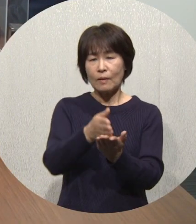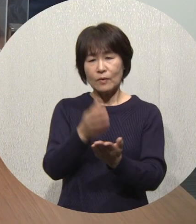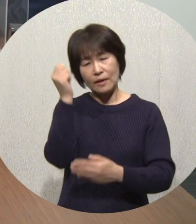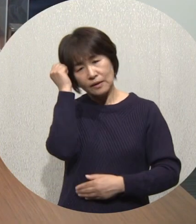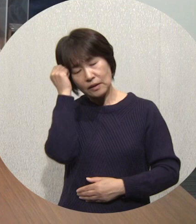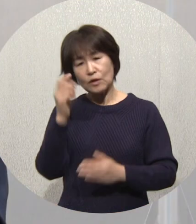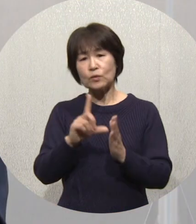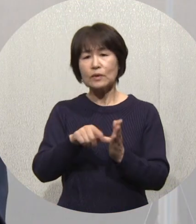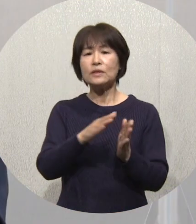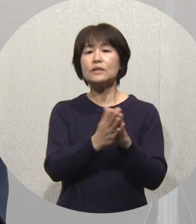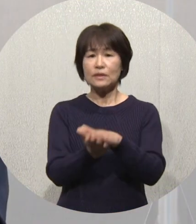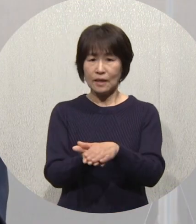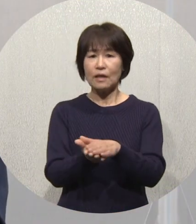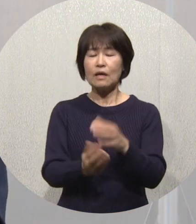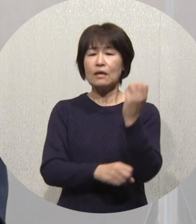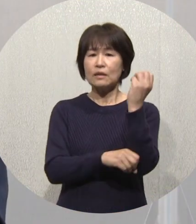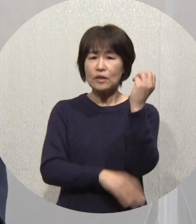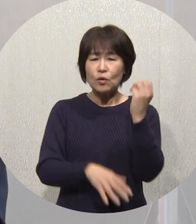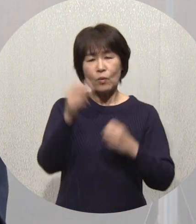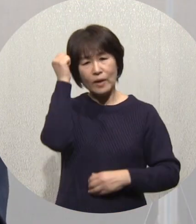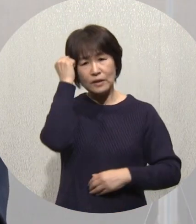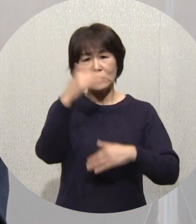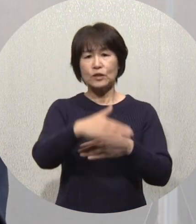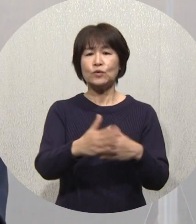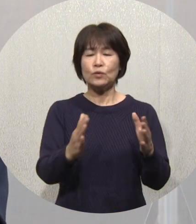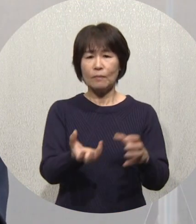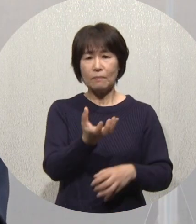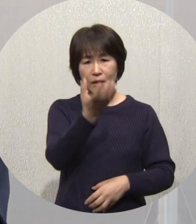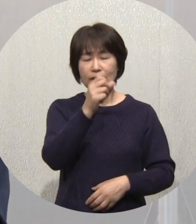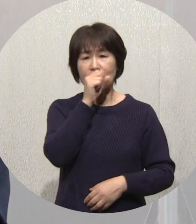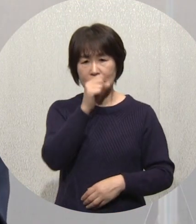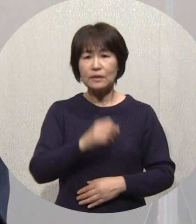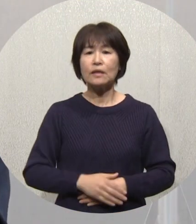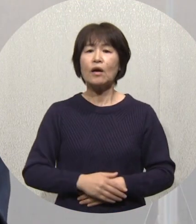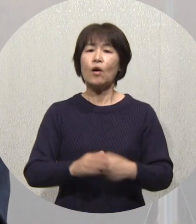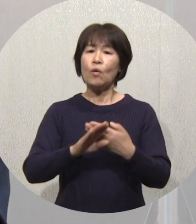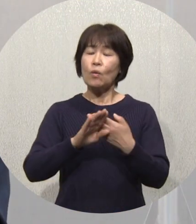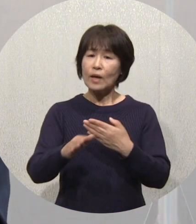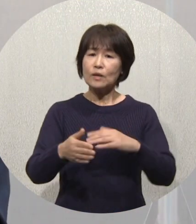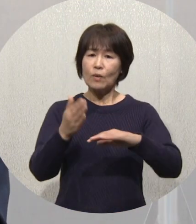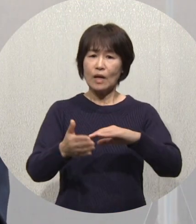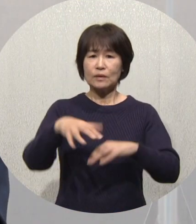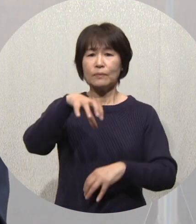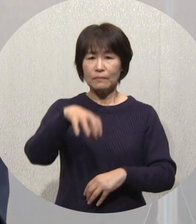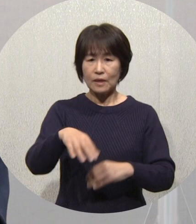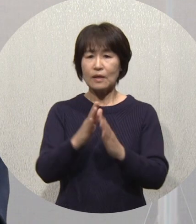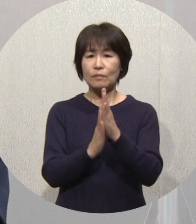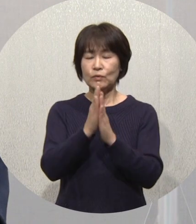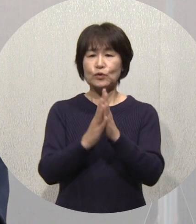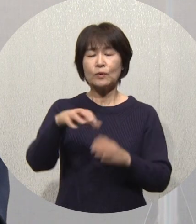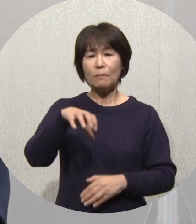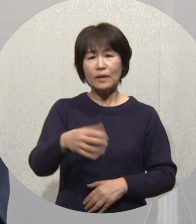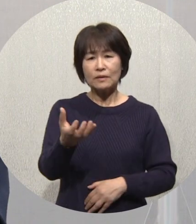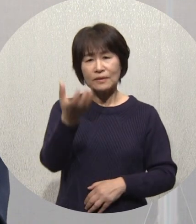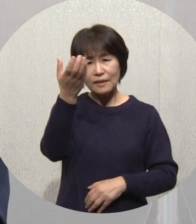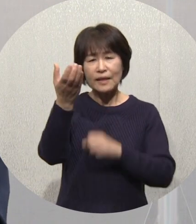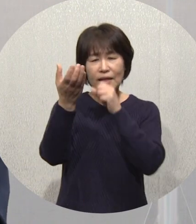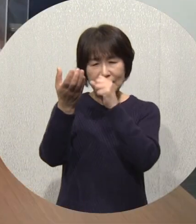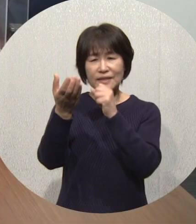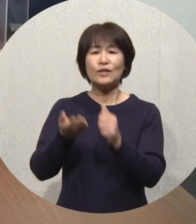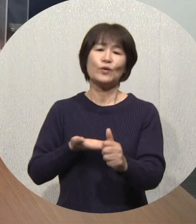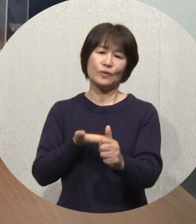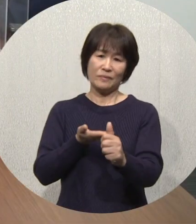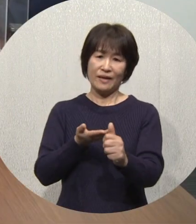就寝中で、基本は寝室ですが、台所や仏間など火を頻繁に使う場所につけると効果的です